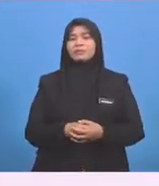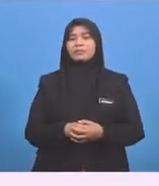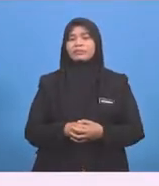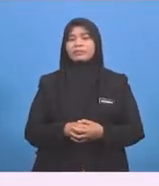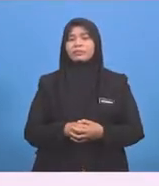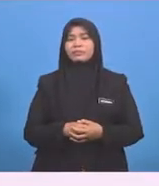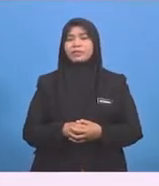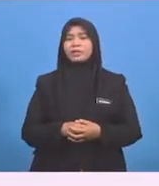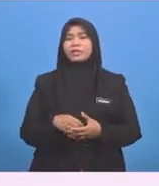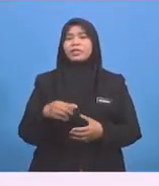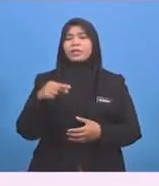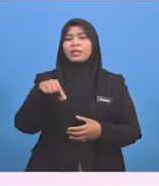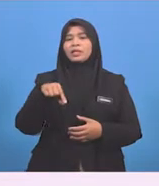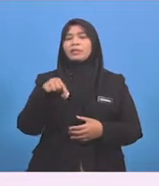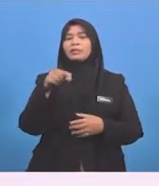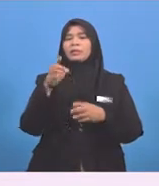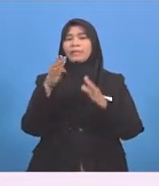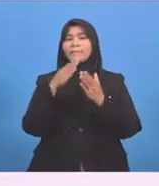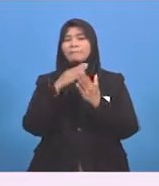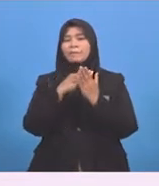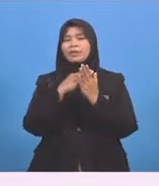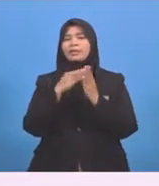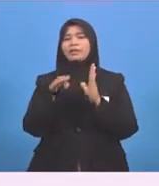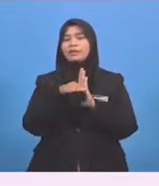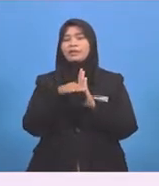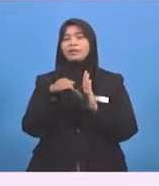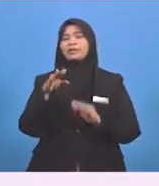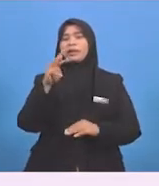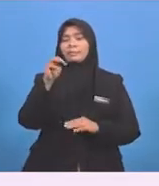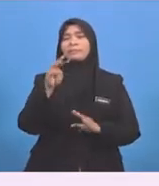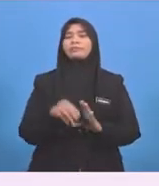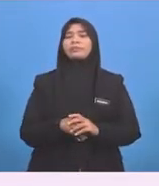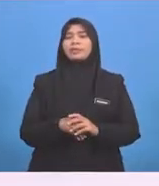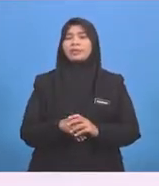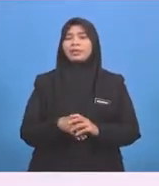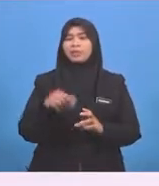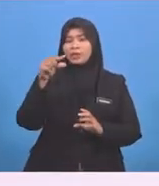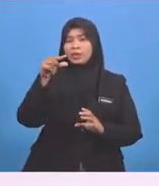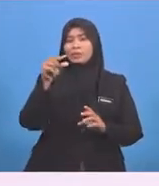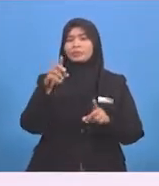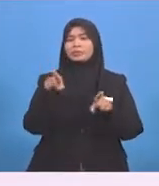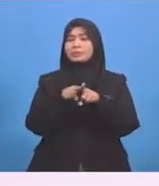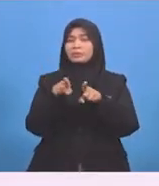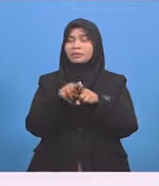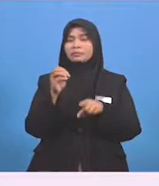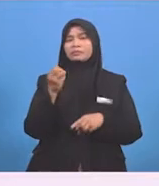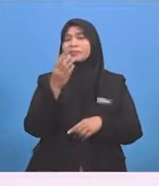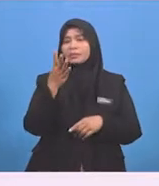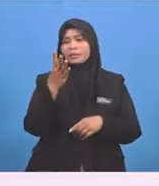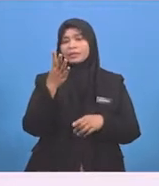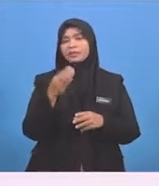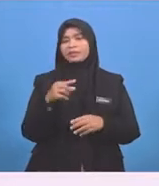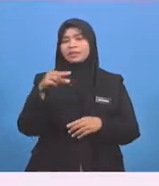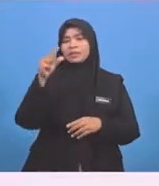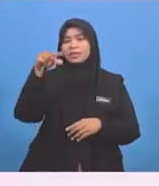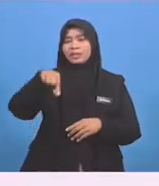adalah Q per M. Soalan mahu kita mencari nilai Q. Maka Q sama